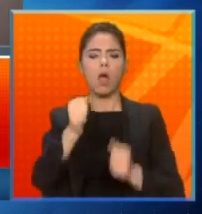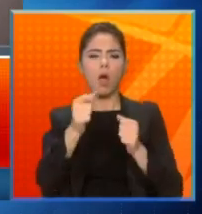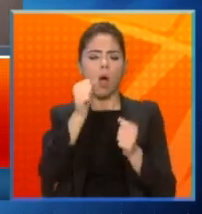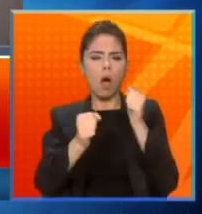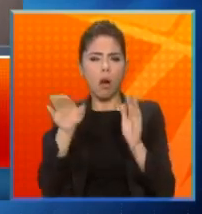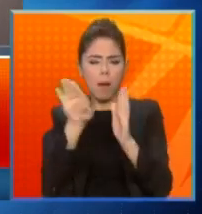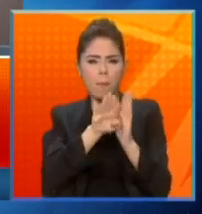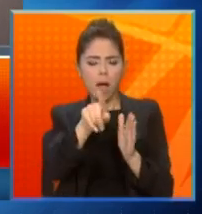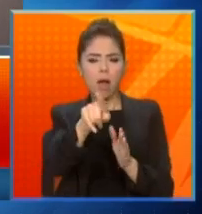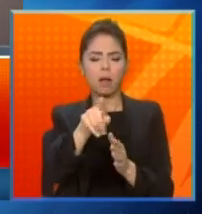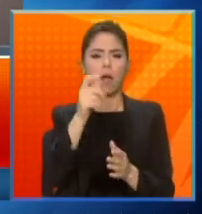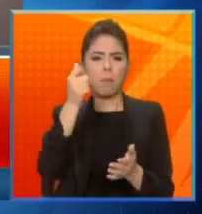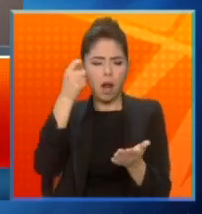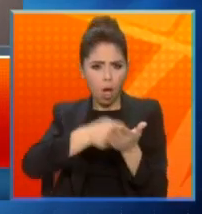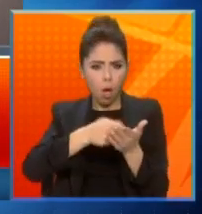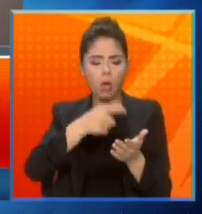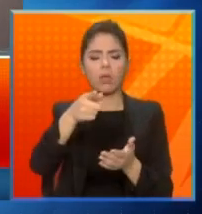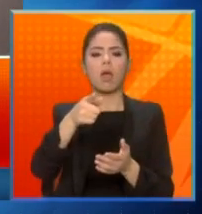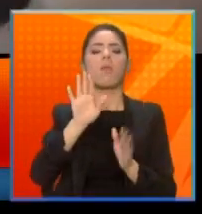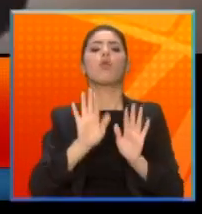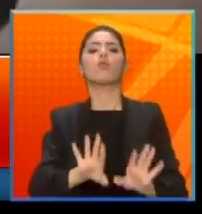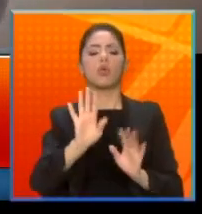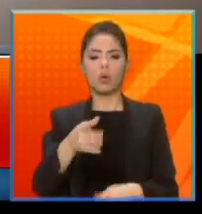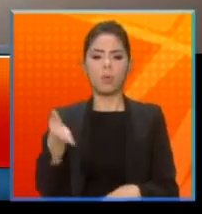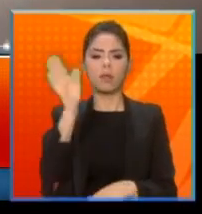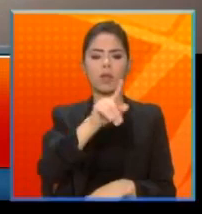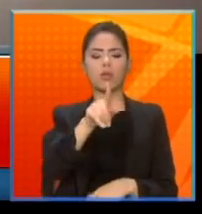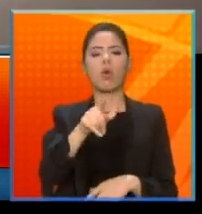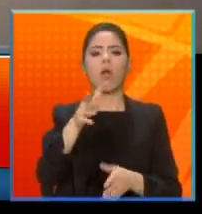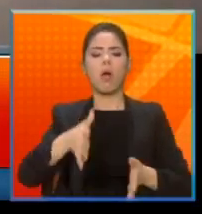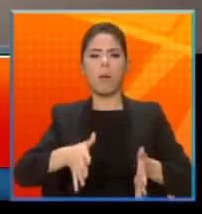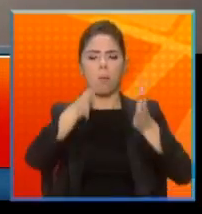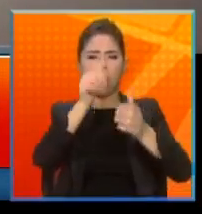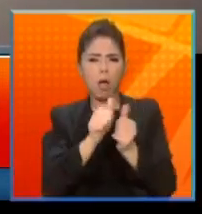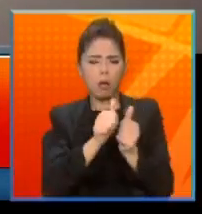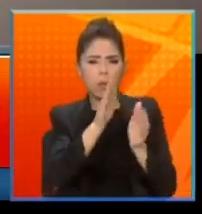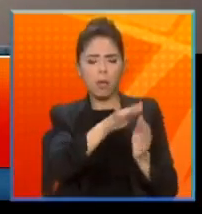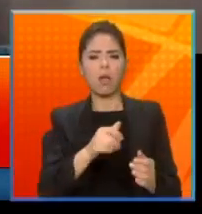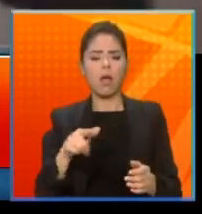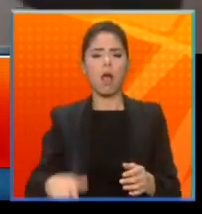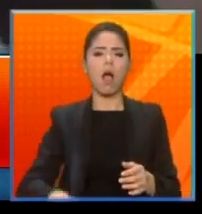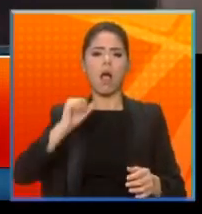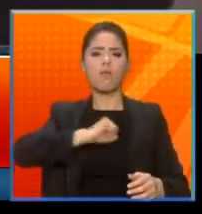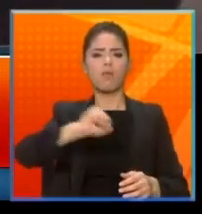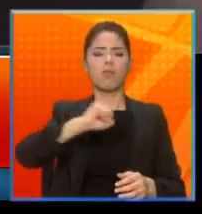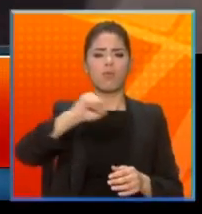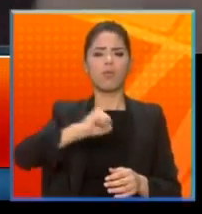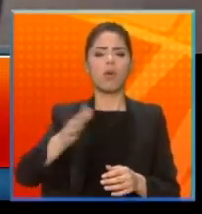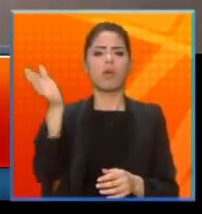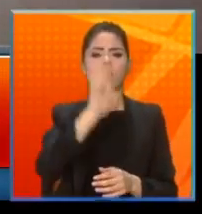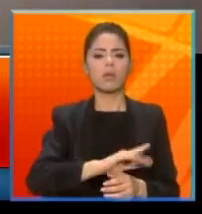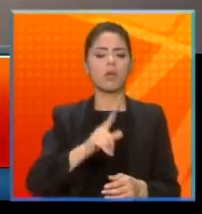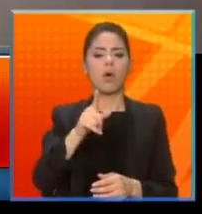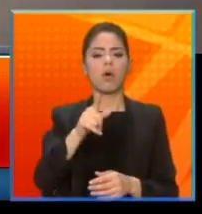Otoparkta ödeme yaparken de para üstü alırken de durmadı. Park ödeme makinesine anlamsızca tekmeler atıp yumruğunu savurdu.